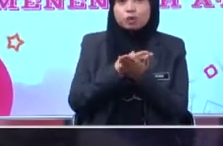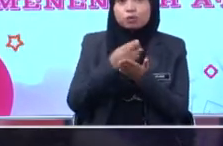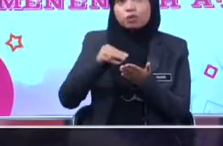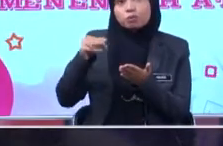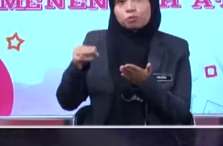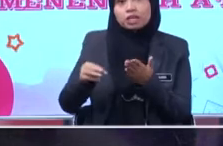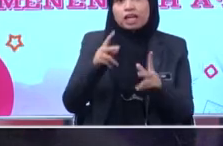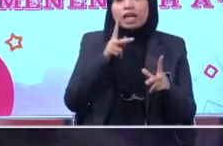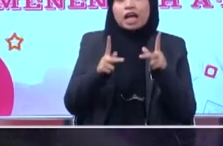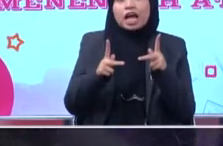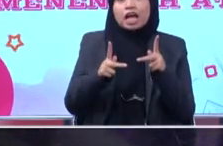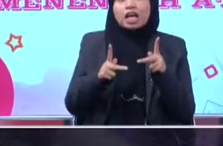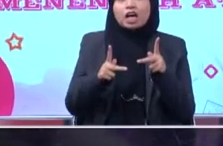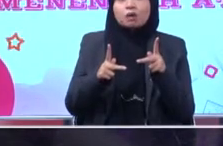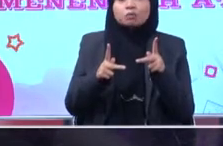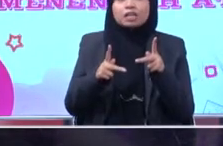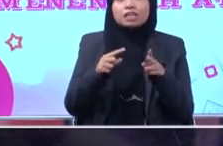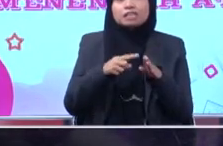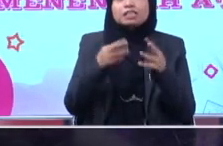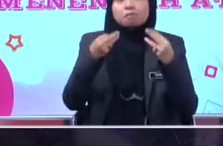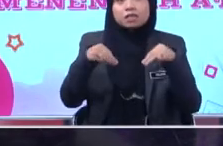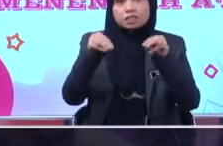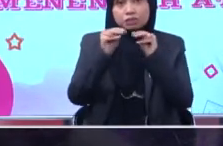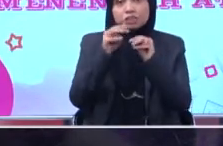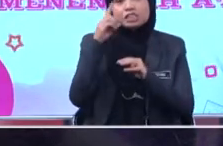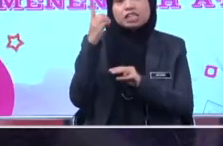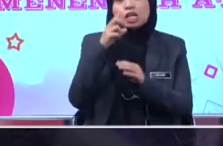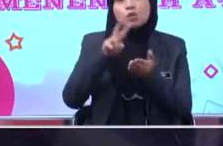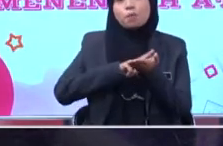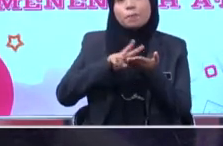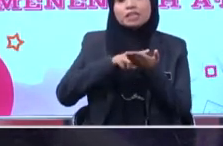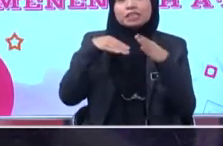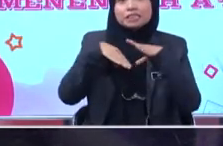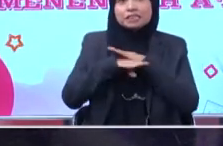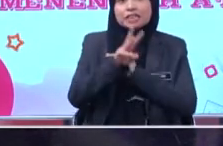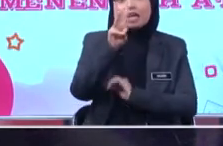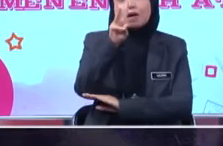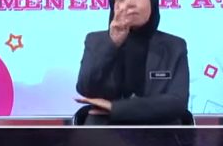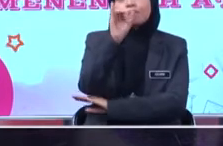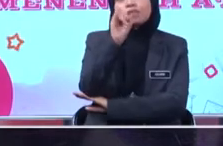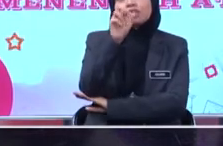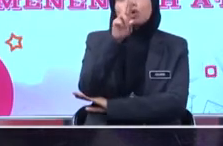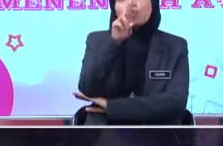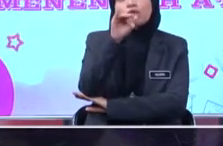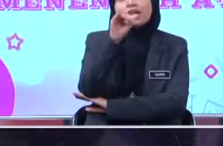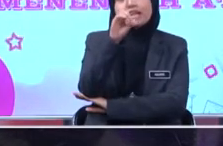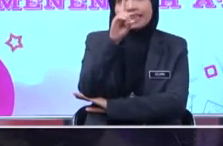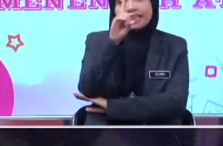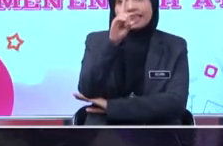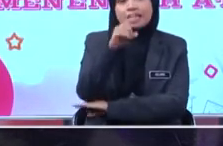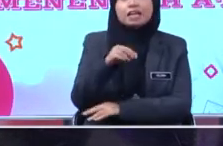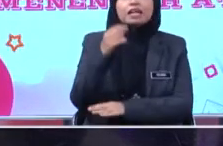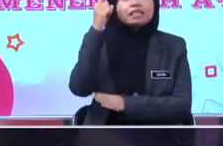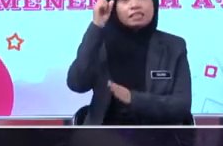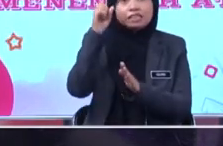masjid akan membaca ayatnya dalam wirid selepas solat biasanya Imam akan